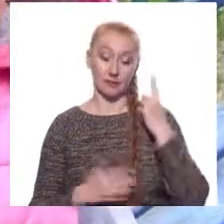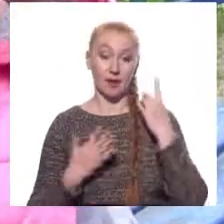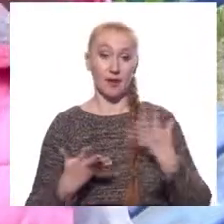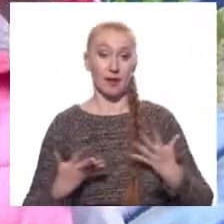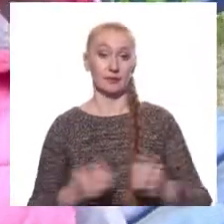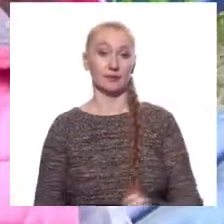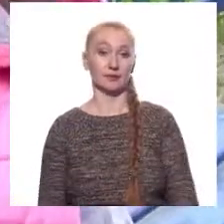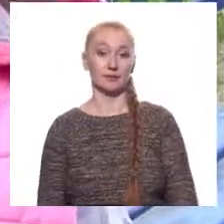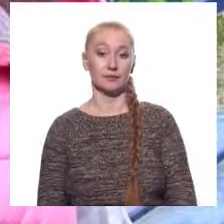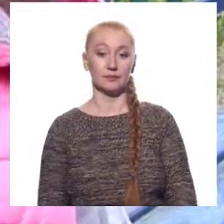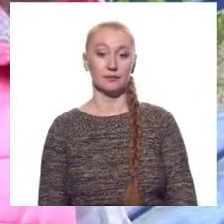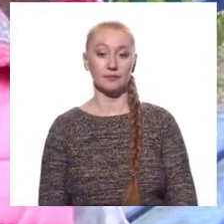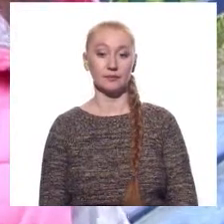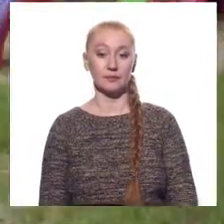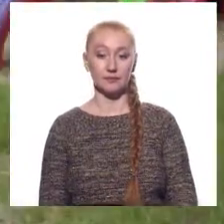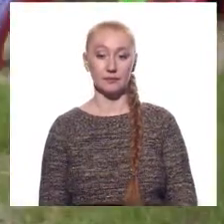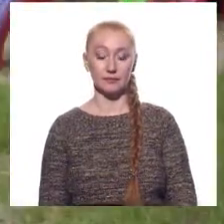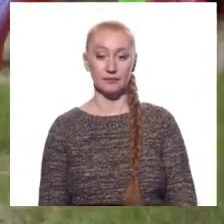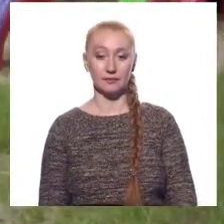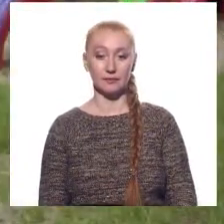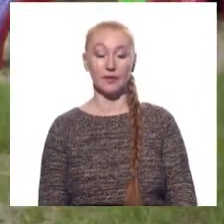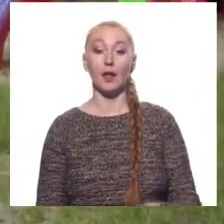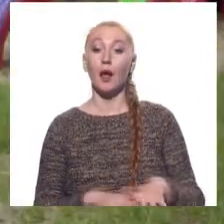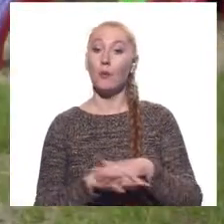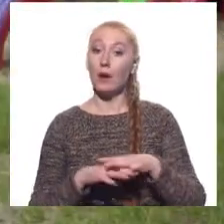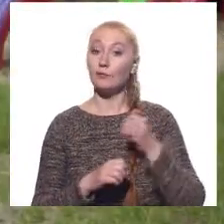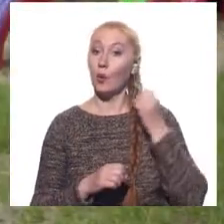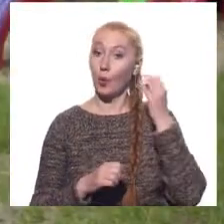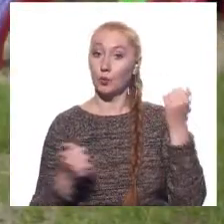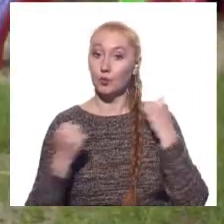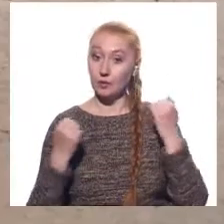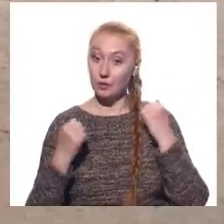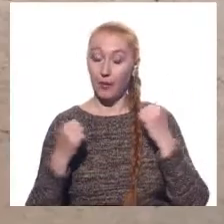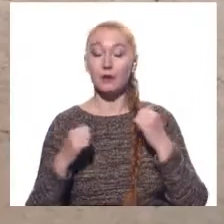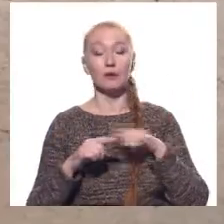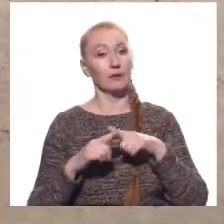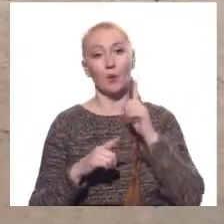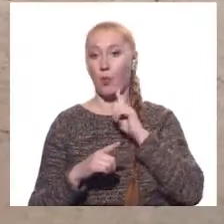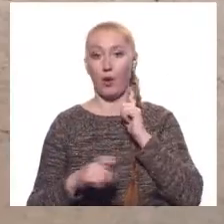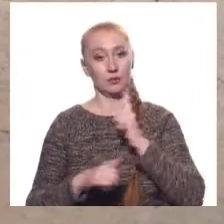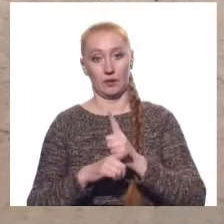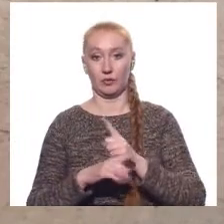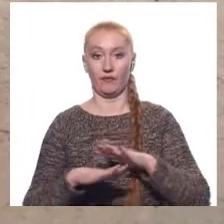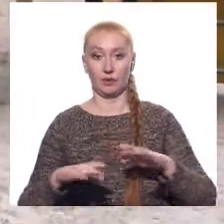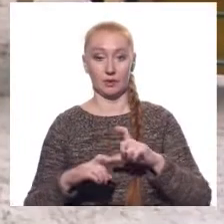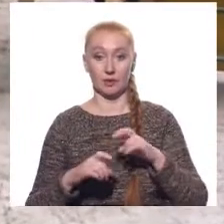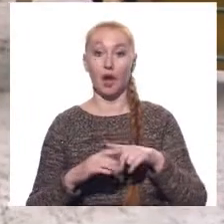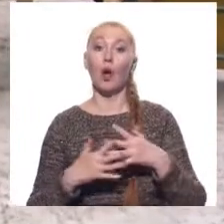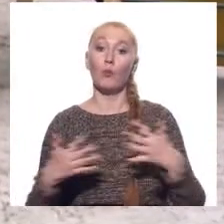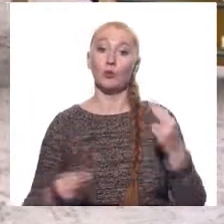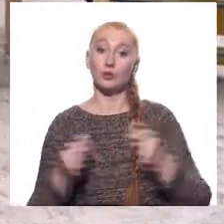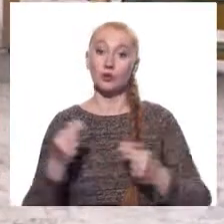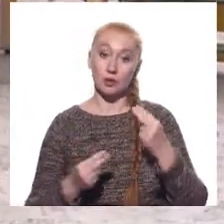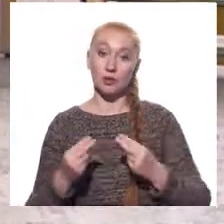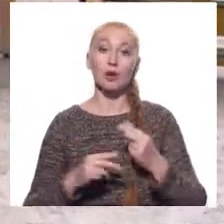то виробляється все, розумієте? Масові культурно-спортивні заходи у садочках залишаються під забороною. Діти здебільшого гратимуться